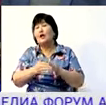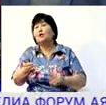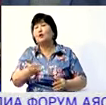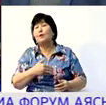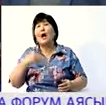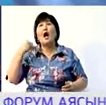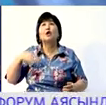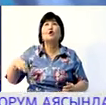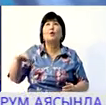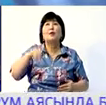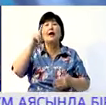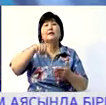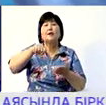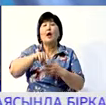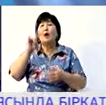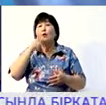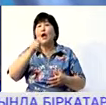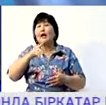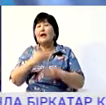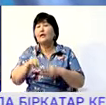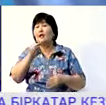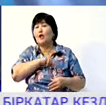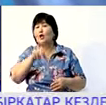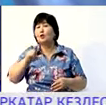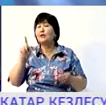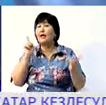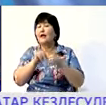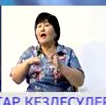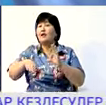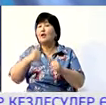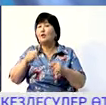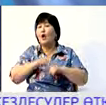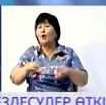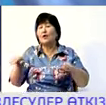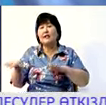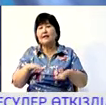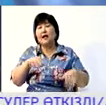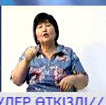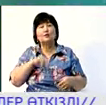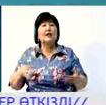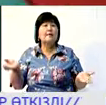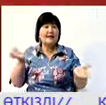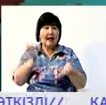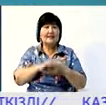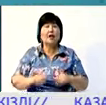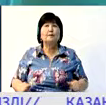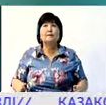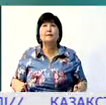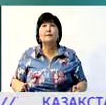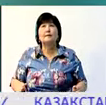үміткердің Ақтөбе облысындағы сенімді өкілдері мұнай-газ саласындағы жұмысшылармен кездесіп, сайлауалды үгіт-насихат жұмыстарымен таныстырды.